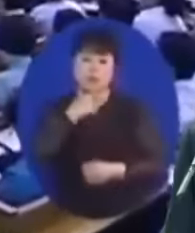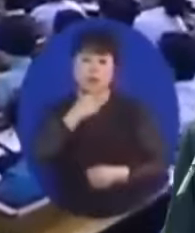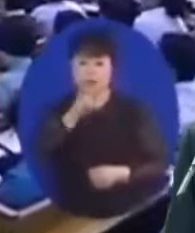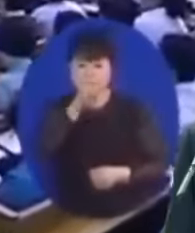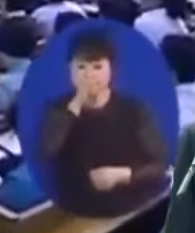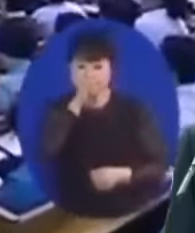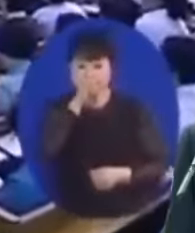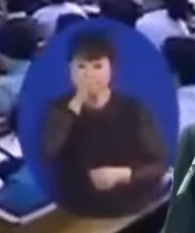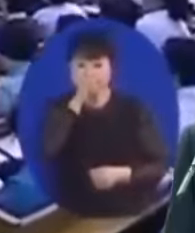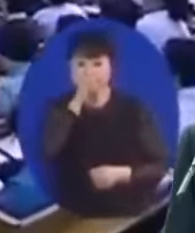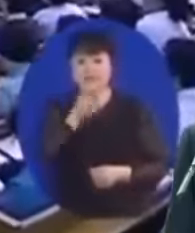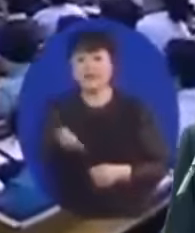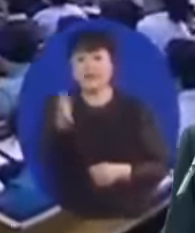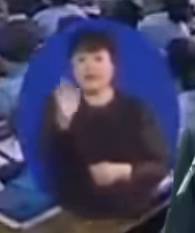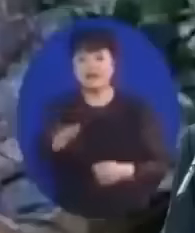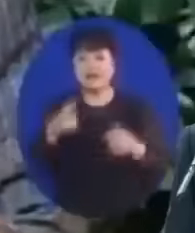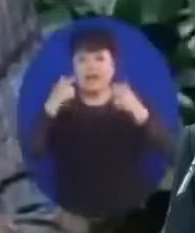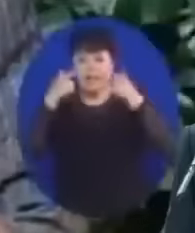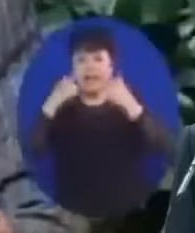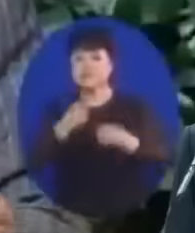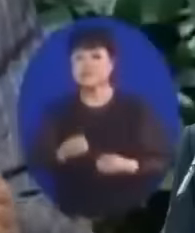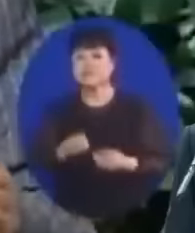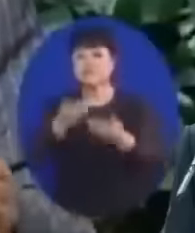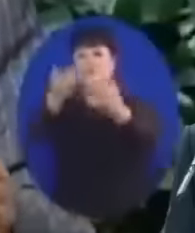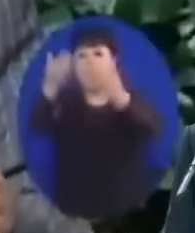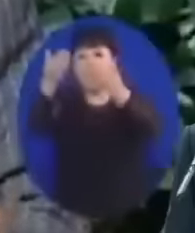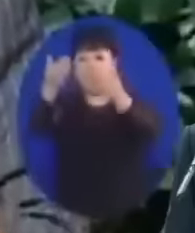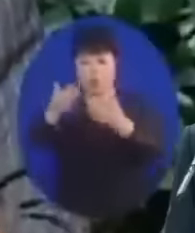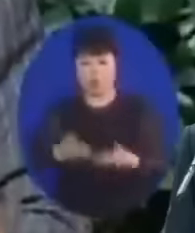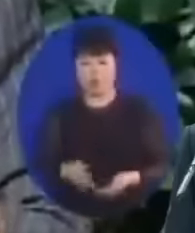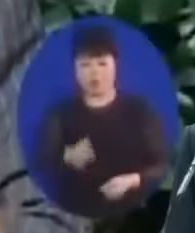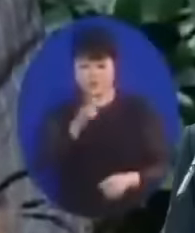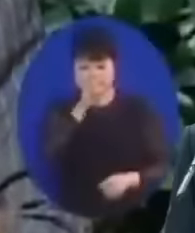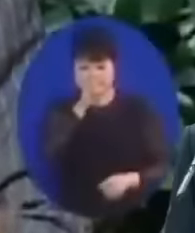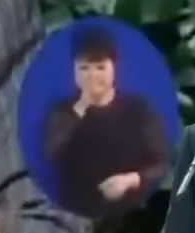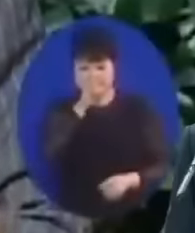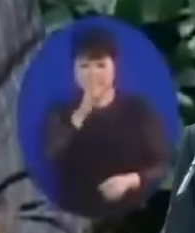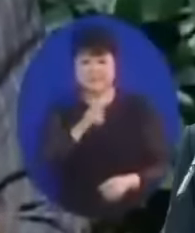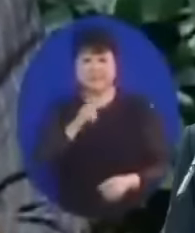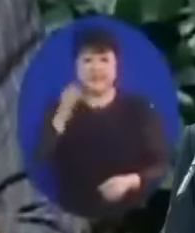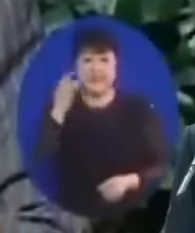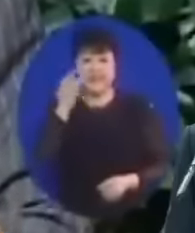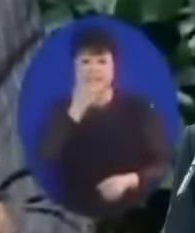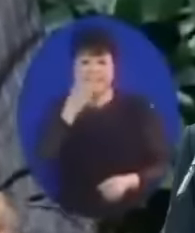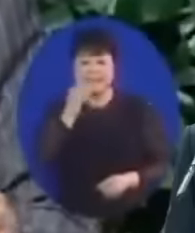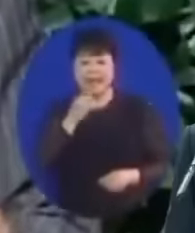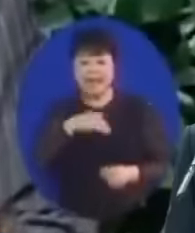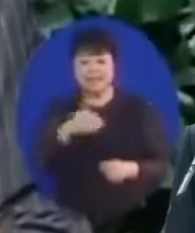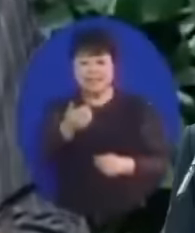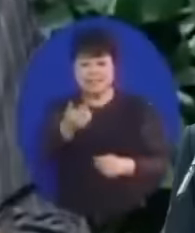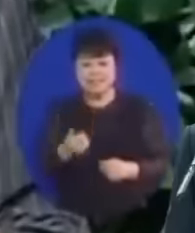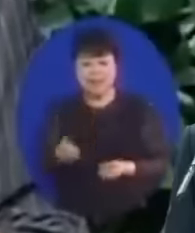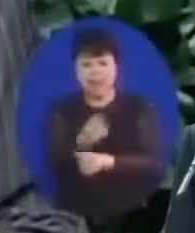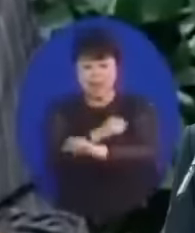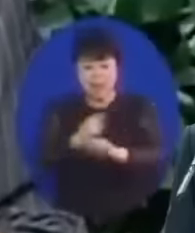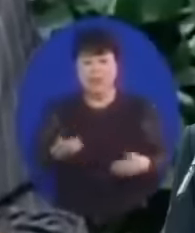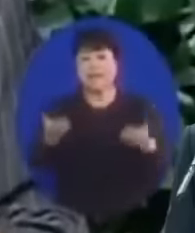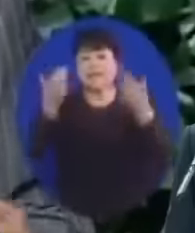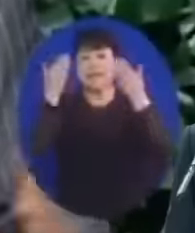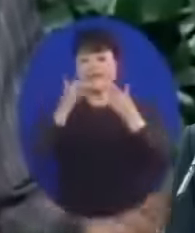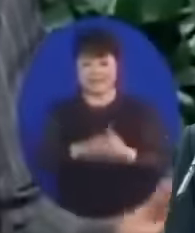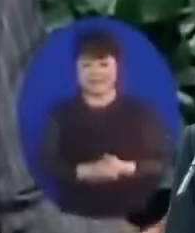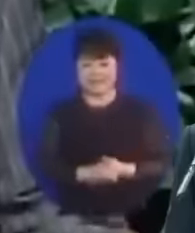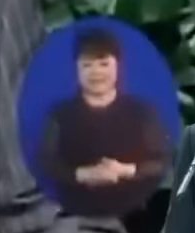원하십니다. 그러나 반드시 축복이 있는 가나안 땅에 가기 전에 광야를 지나야 되는